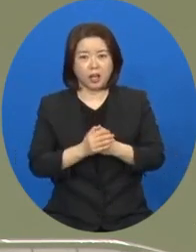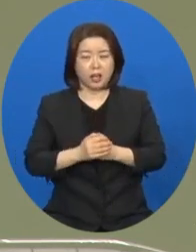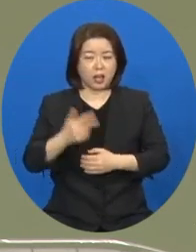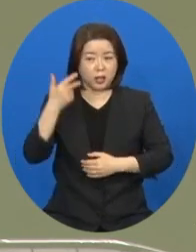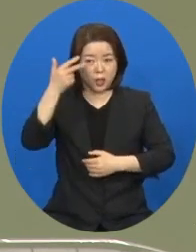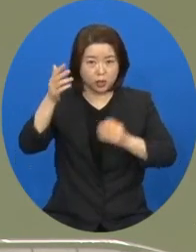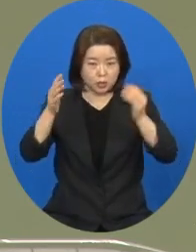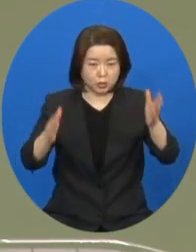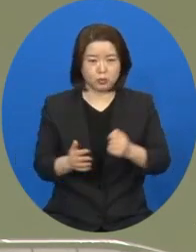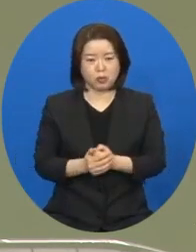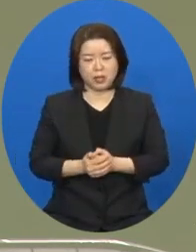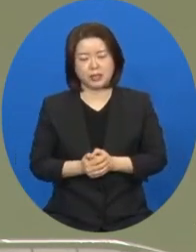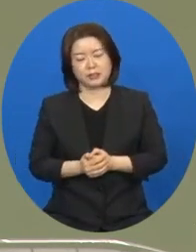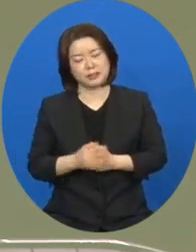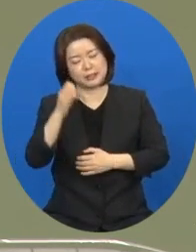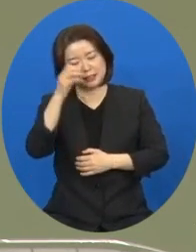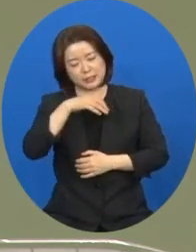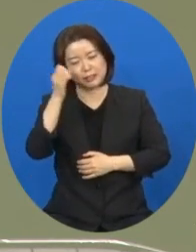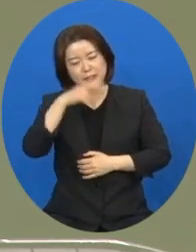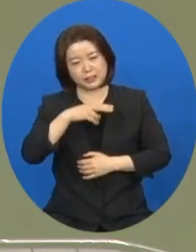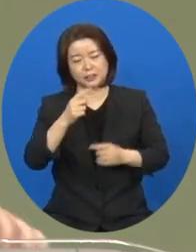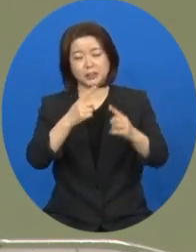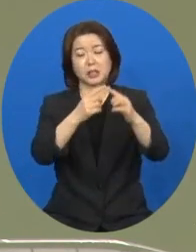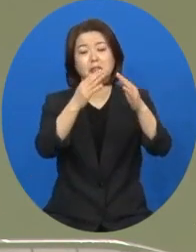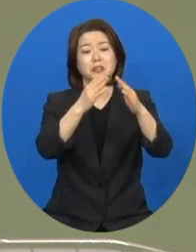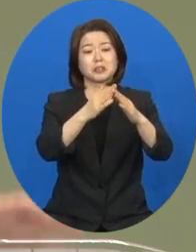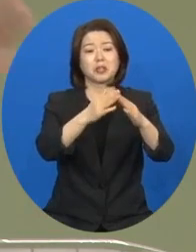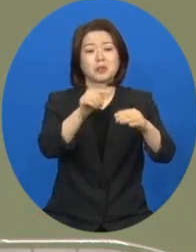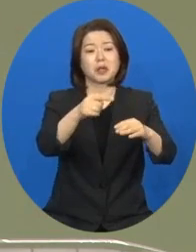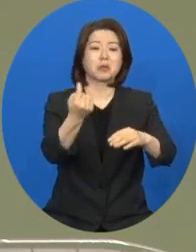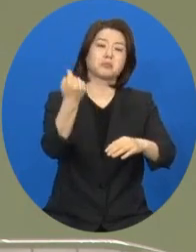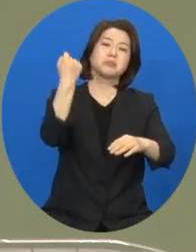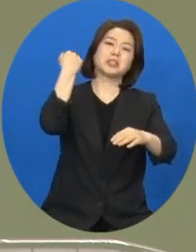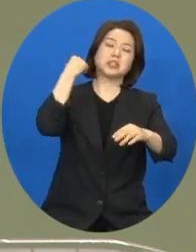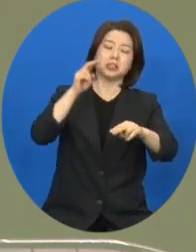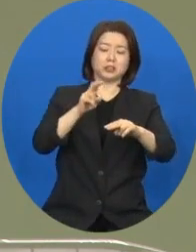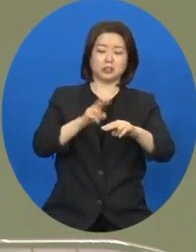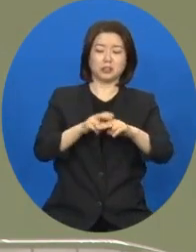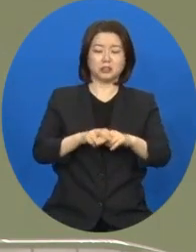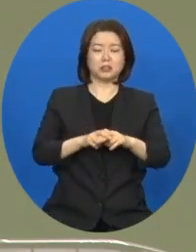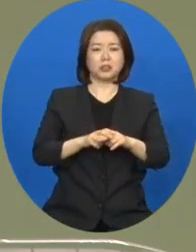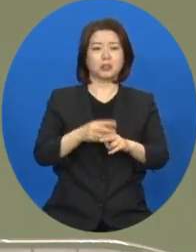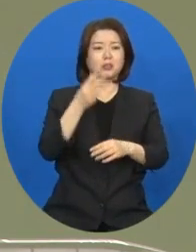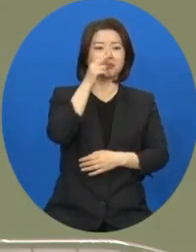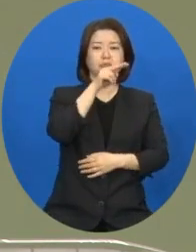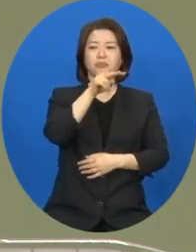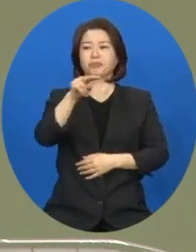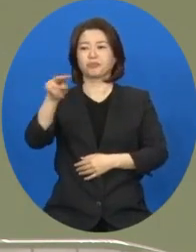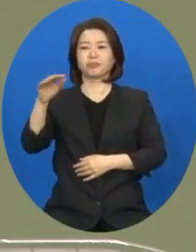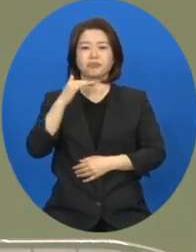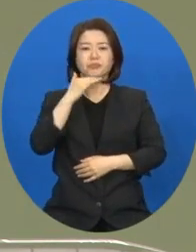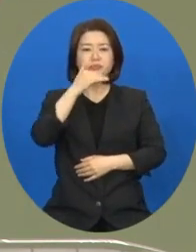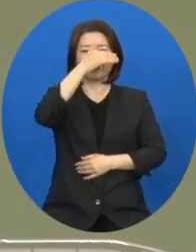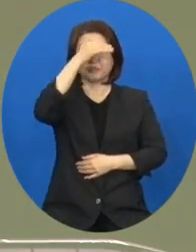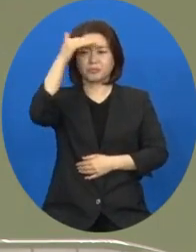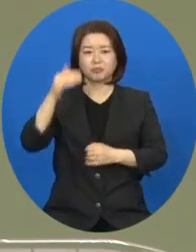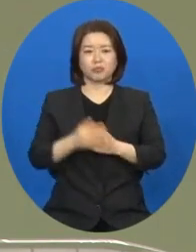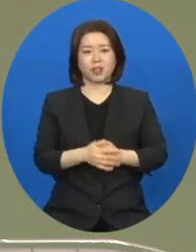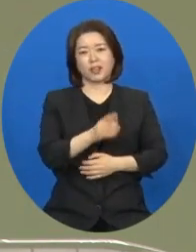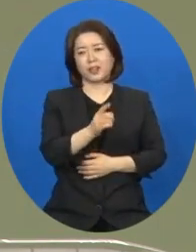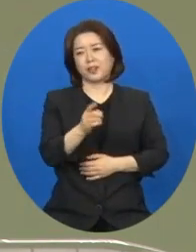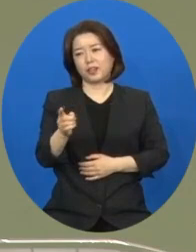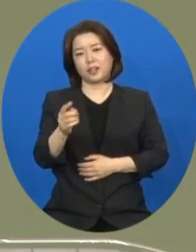내내 엉거주춤 예배당 제일 뒤편에 앉아서 구경만 했습니다. 집회를. 저건 이상한